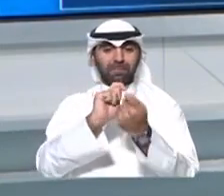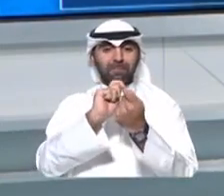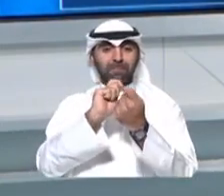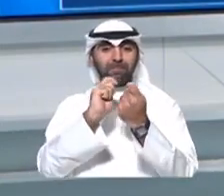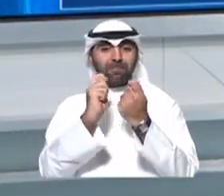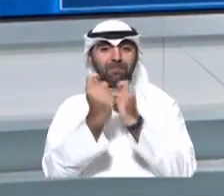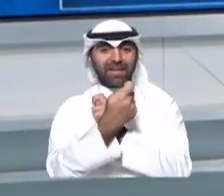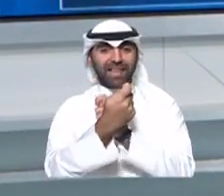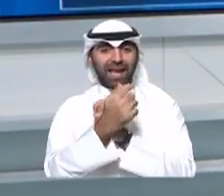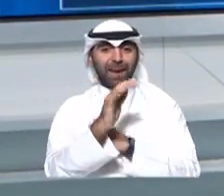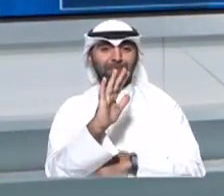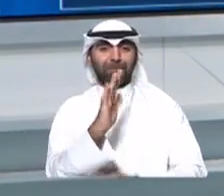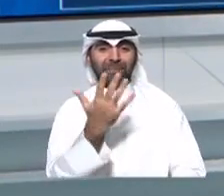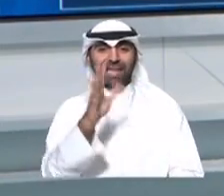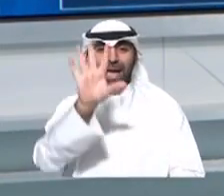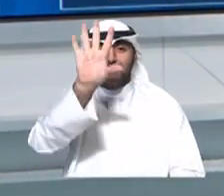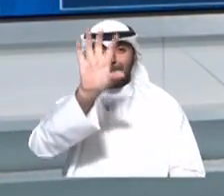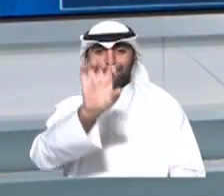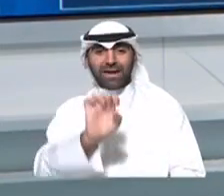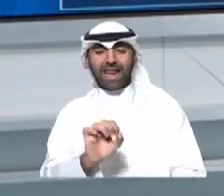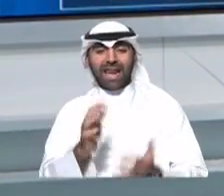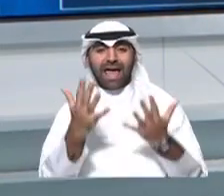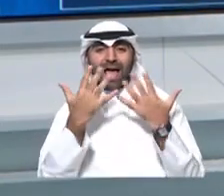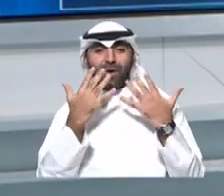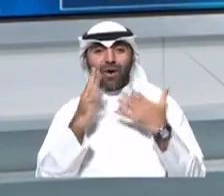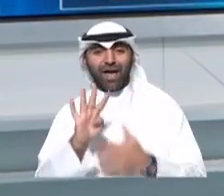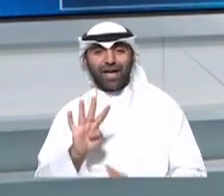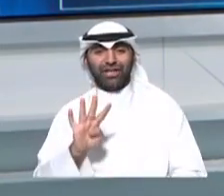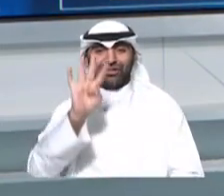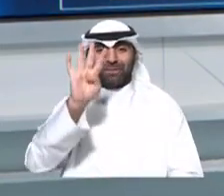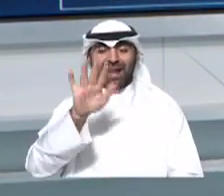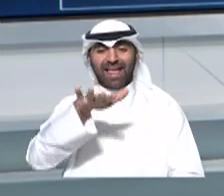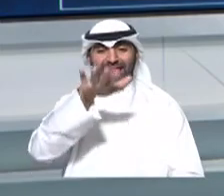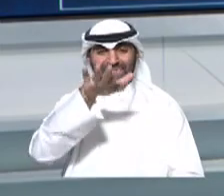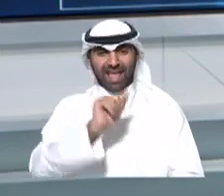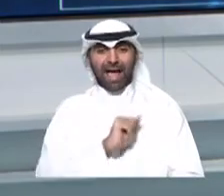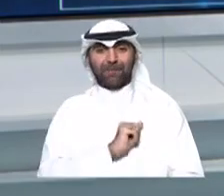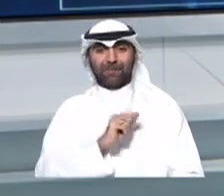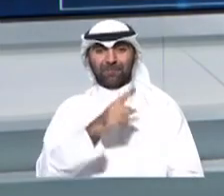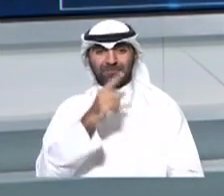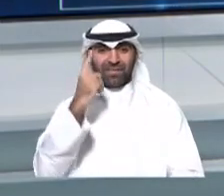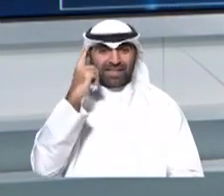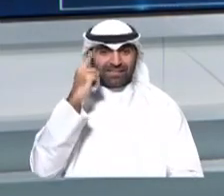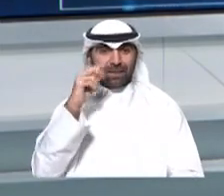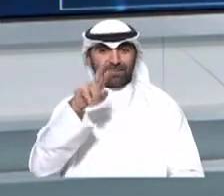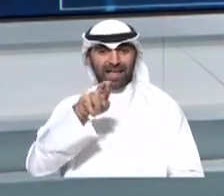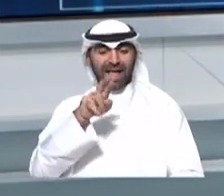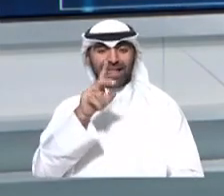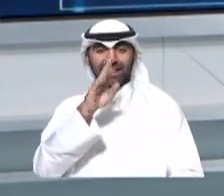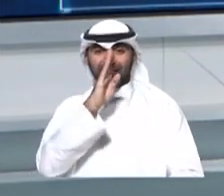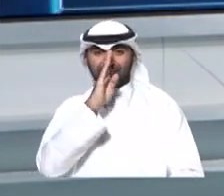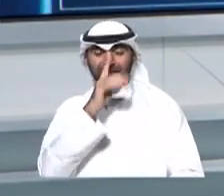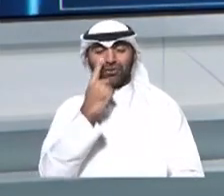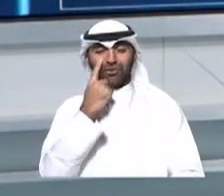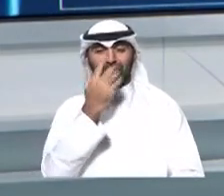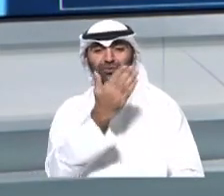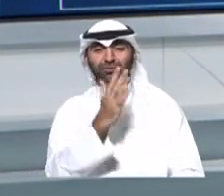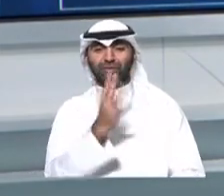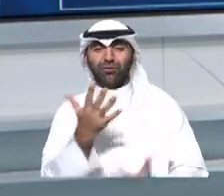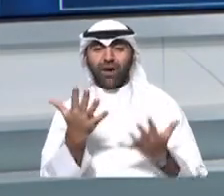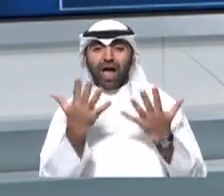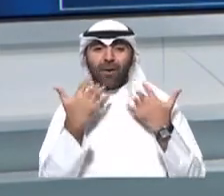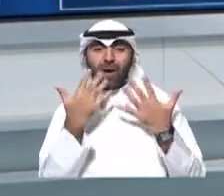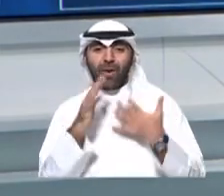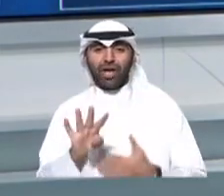خلال نهاية هذا اليوم، راح تكون ملحوظة أكثر خلال الأيام القليلة المقبلة. أيضا أعزائي المشاهدين، لاحظ انخفاض ملحوظ